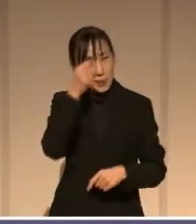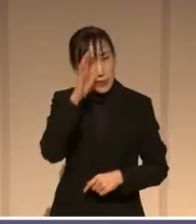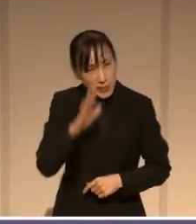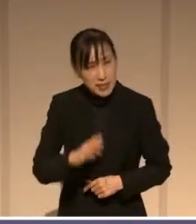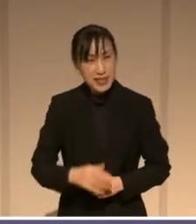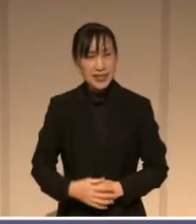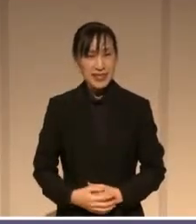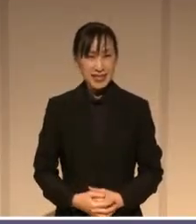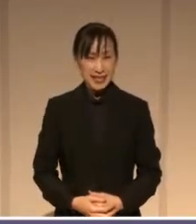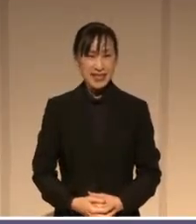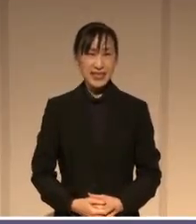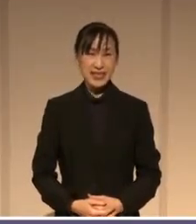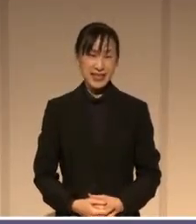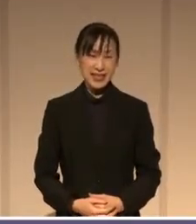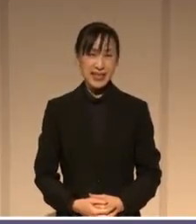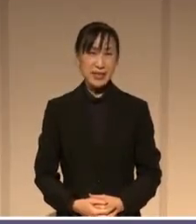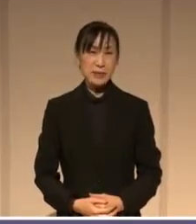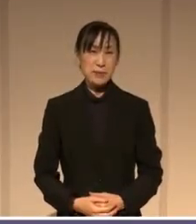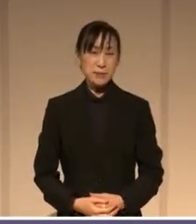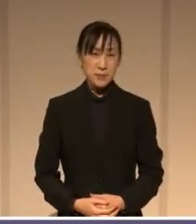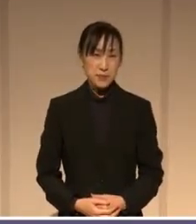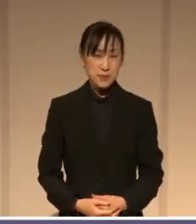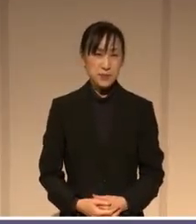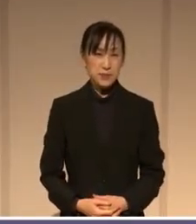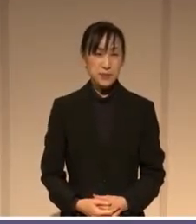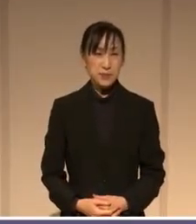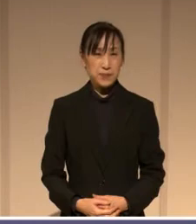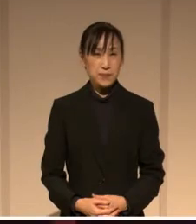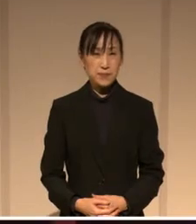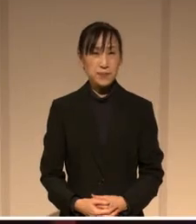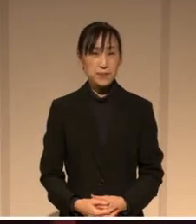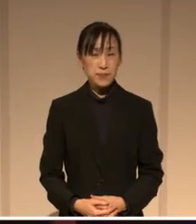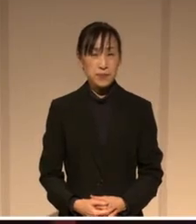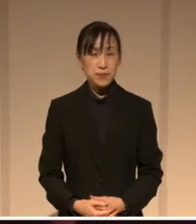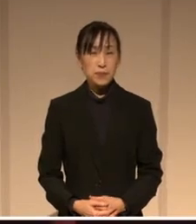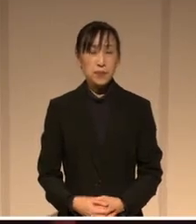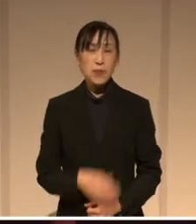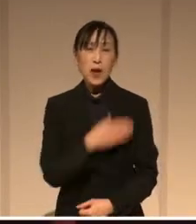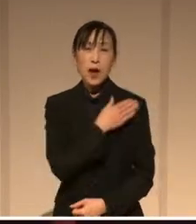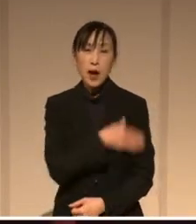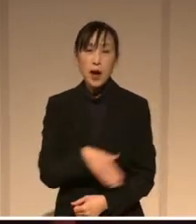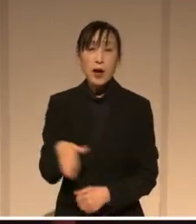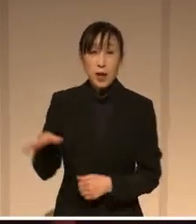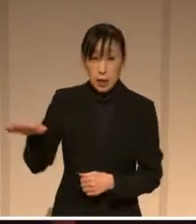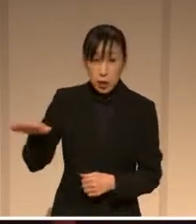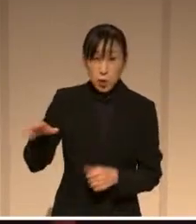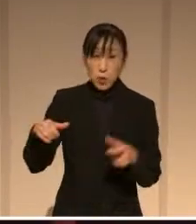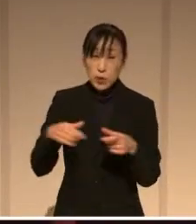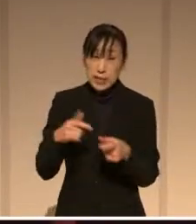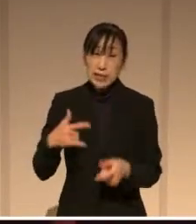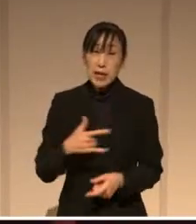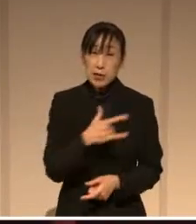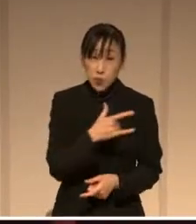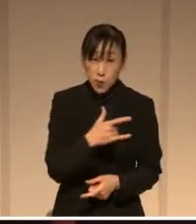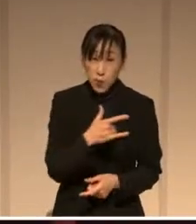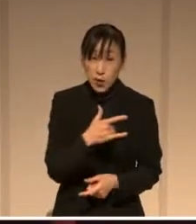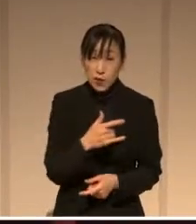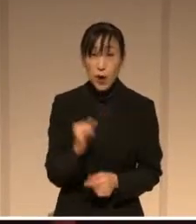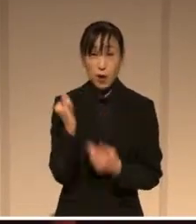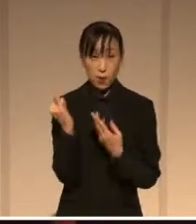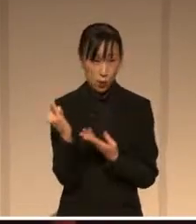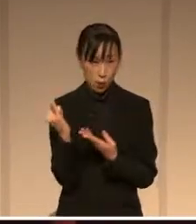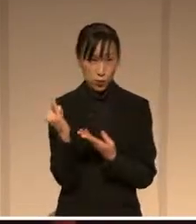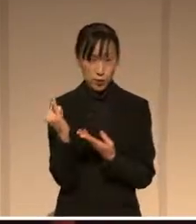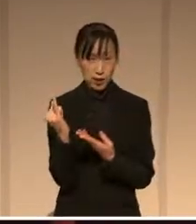ブーブー言っなんですねはぁですのであの方役の小さな飛行機誤報には和合さんでしたけれどもどうでしたこの